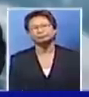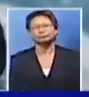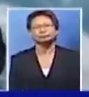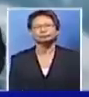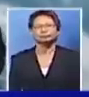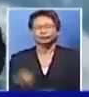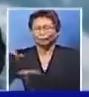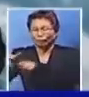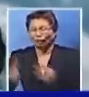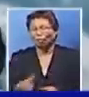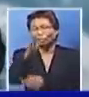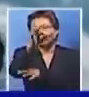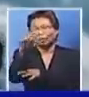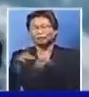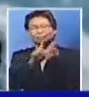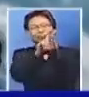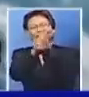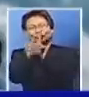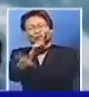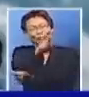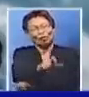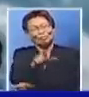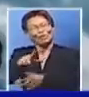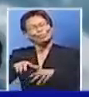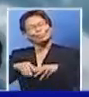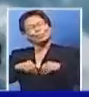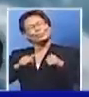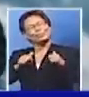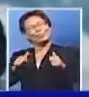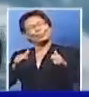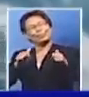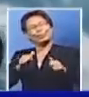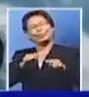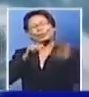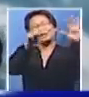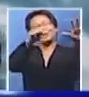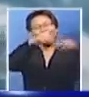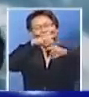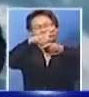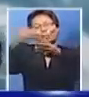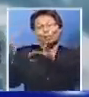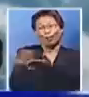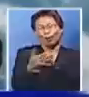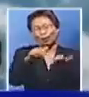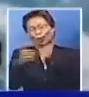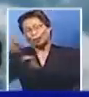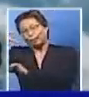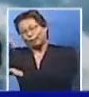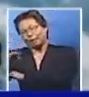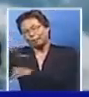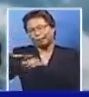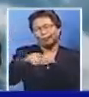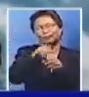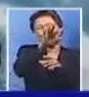Sementara itu, peneroka Felda yang ditemui menyambut baik pengumuman 6 insentif baharu oleh Perdana Menteri yang